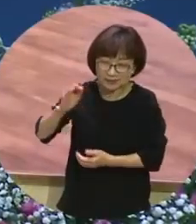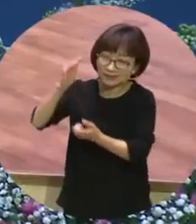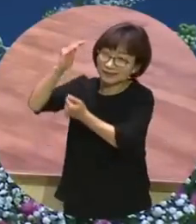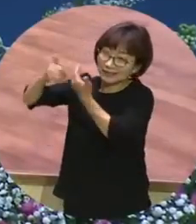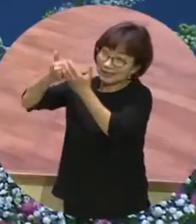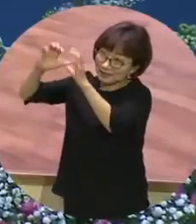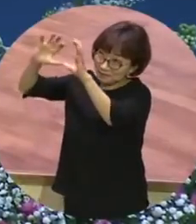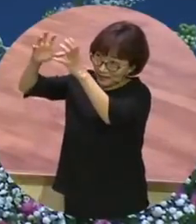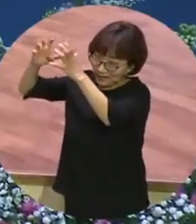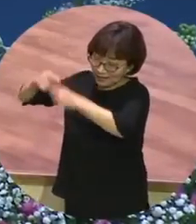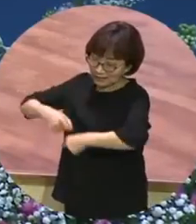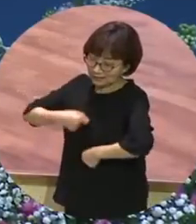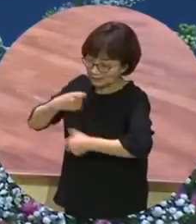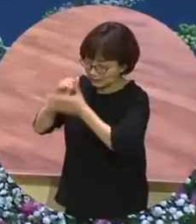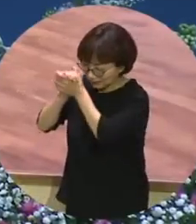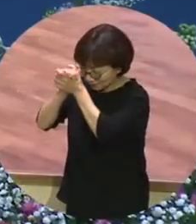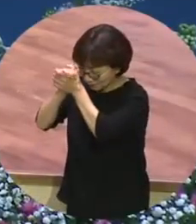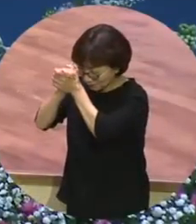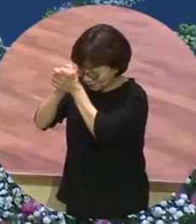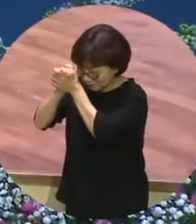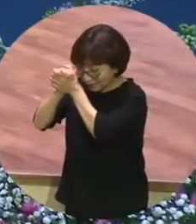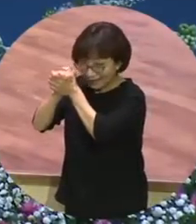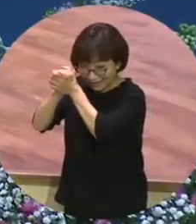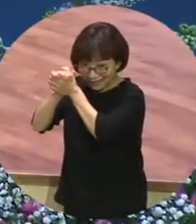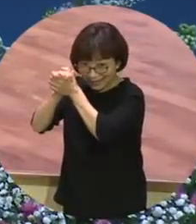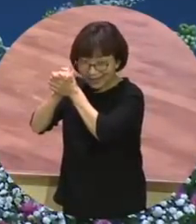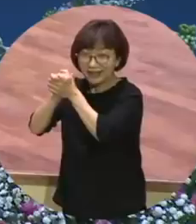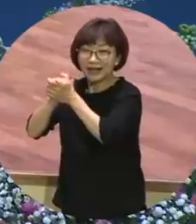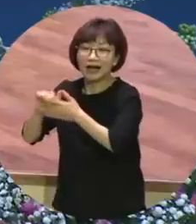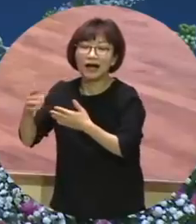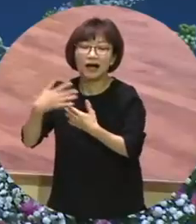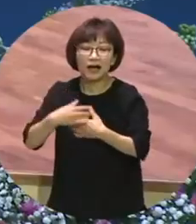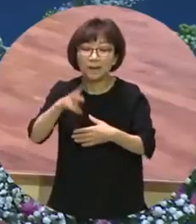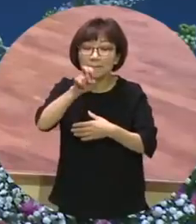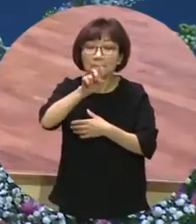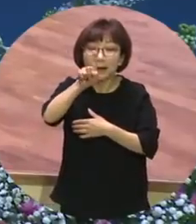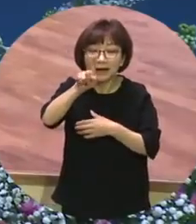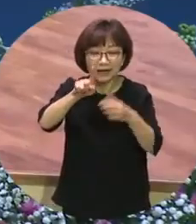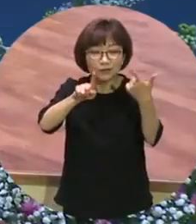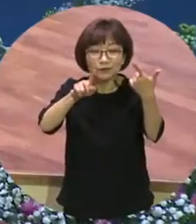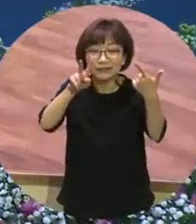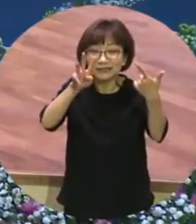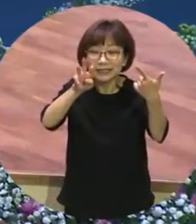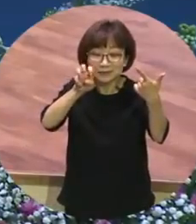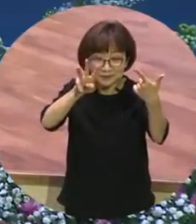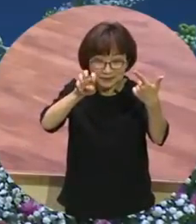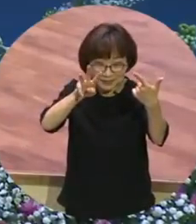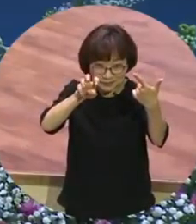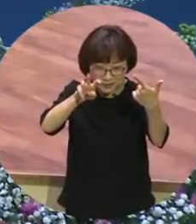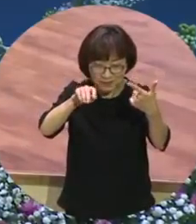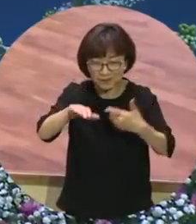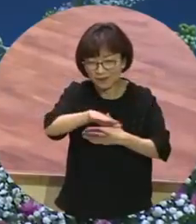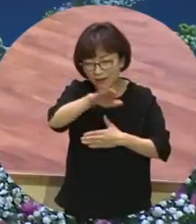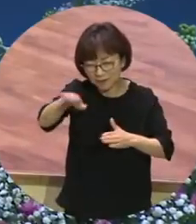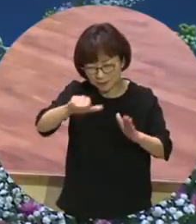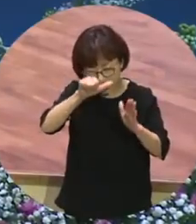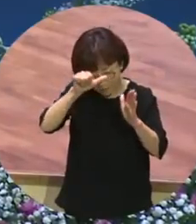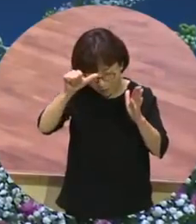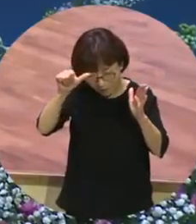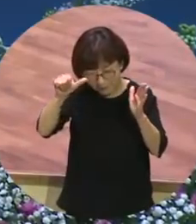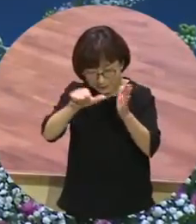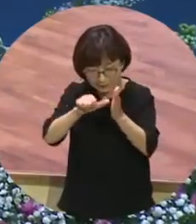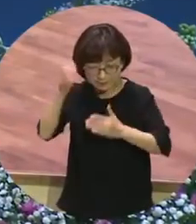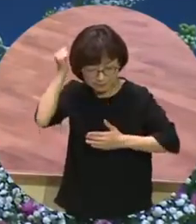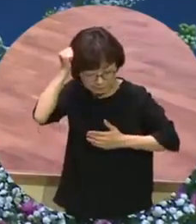그의를 구하라. 그리하면 이 말씀은요, 마태복음 6장 43절 이 말씀은요, 여러분이요 평생 점검해야